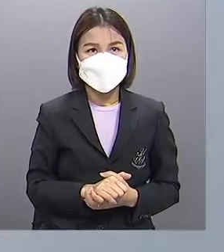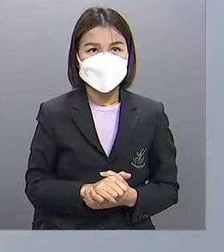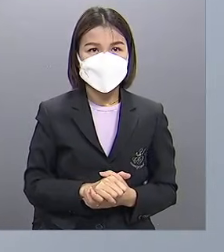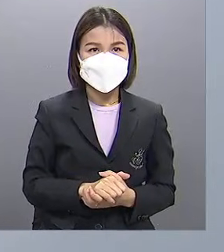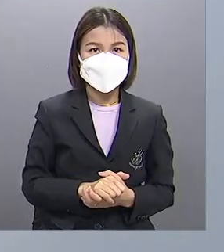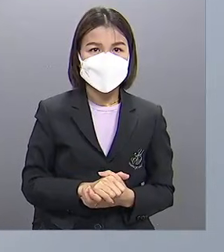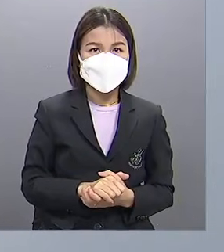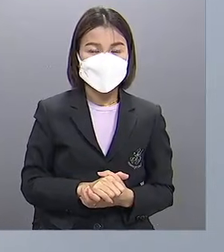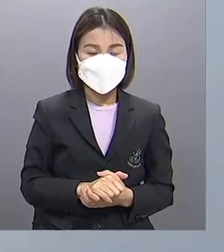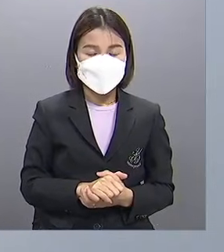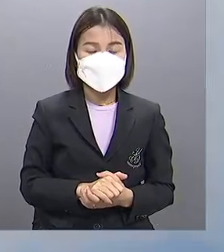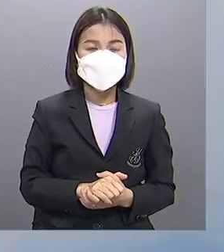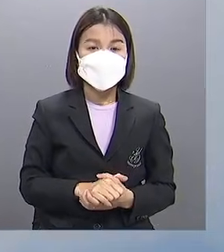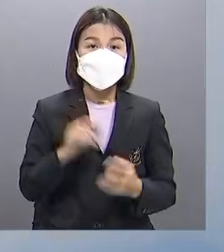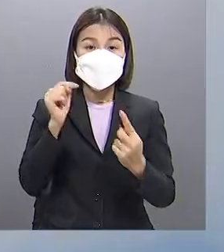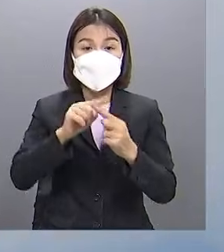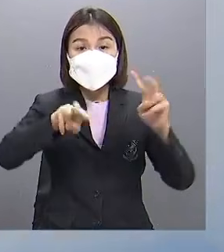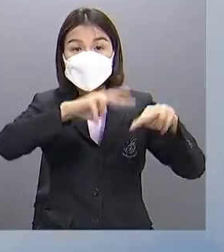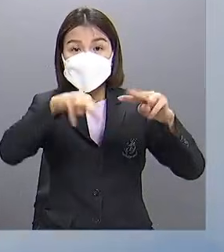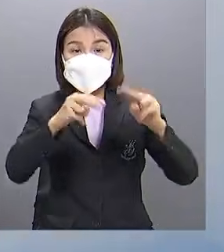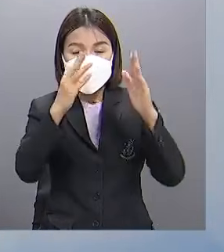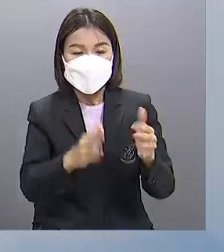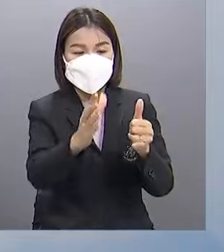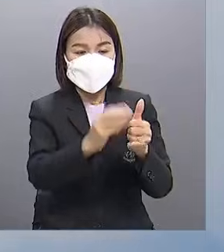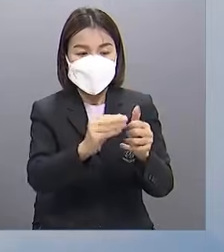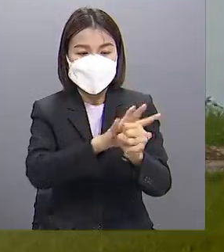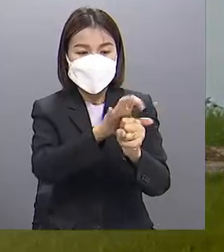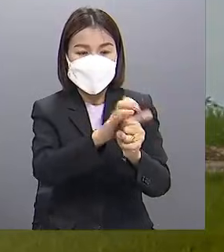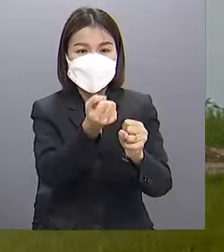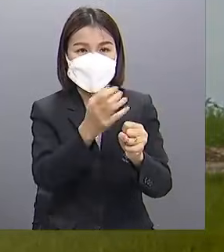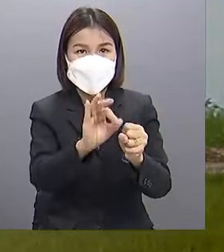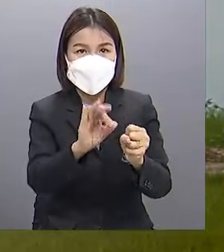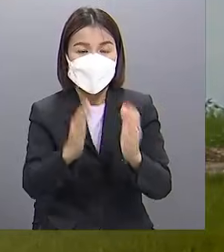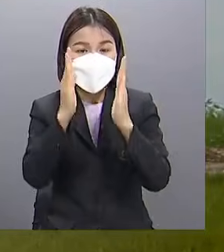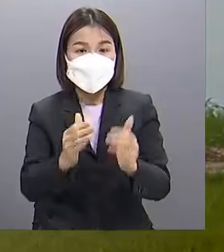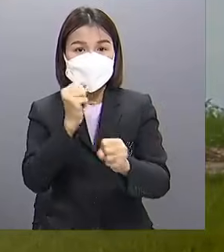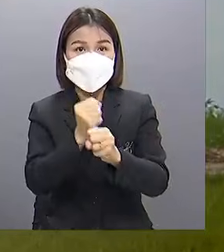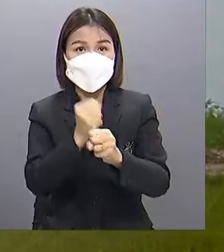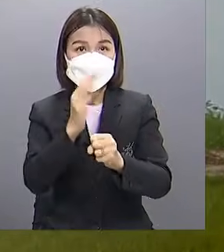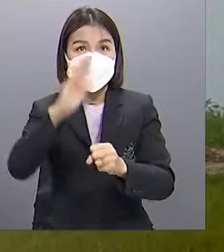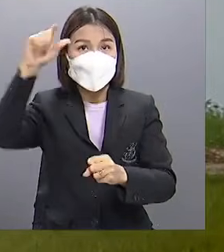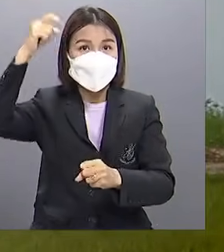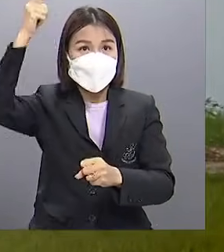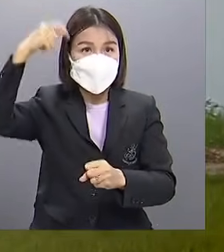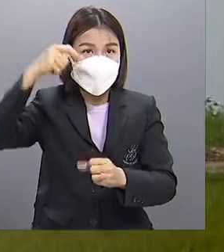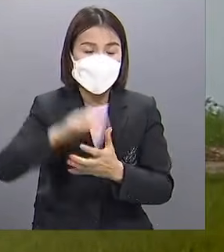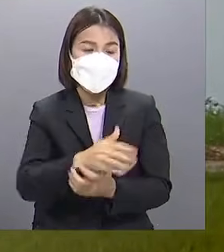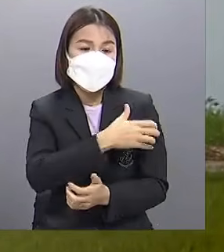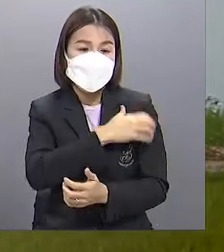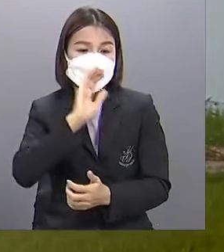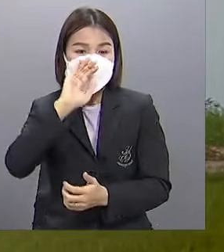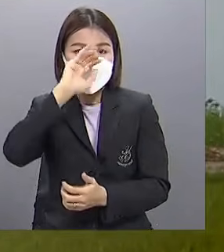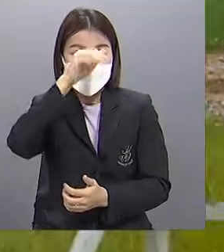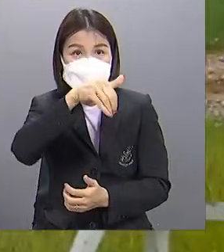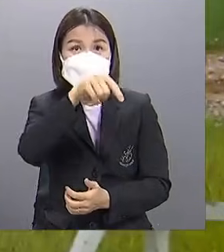และในส่วนของการดูแลผู้ติดเชื้อโควิด-19 กลุ่มแรงงานต่างด้าวเทศบาลนครแม่สอดได้มีการจัดตั้งโรงพยาบาลส